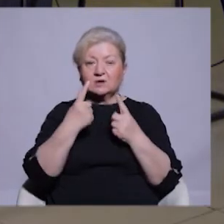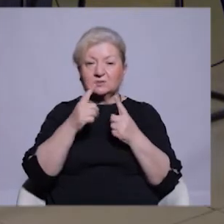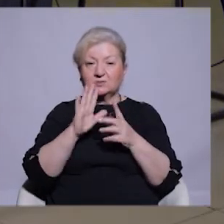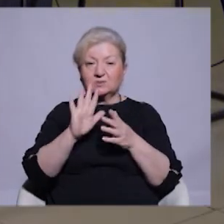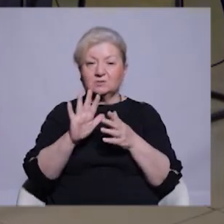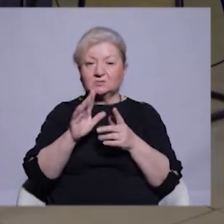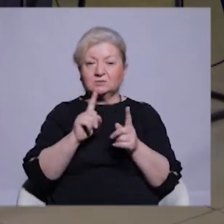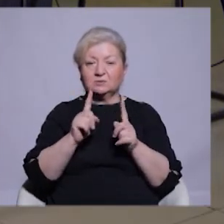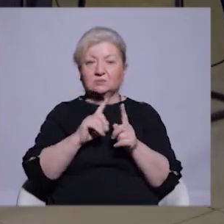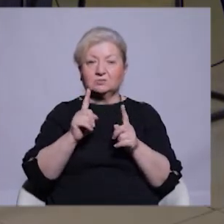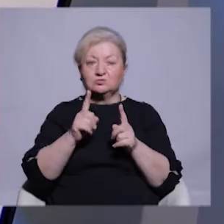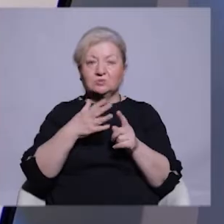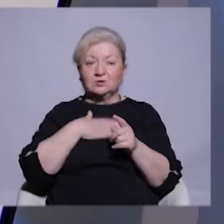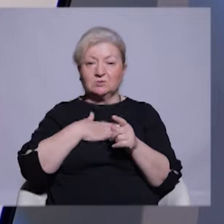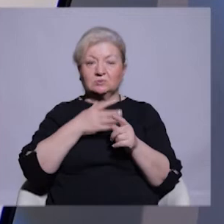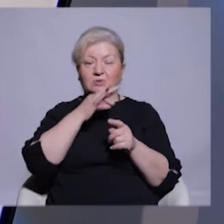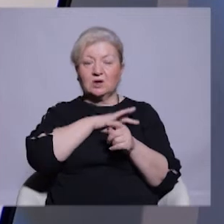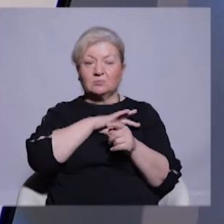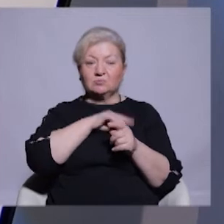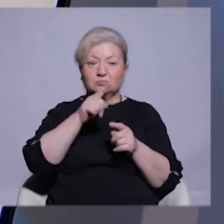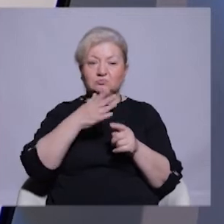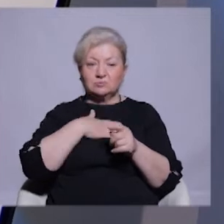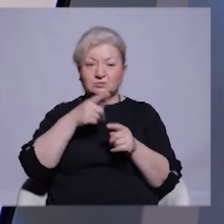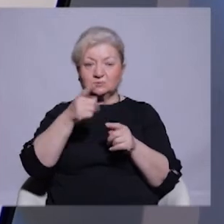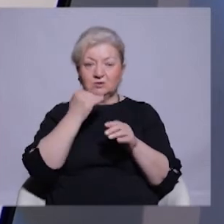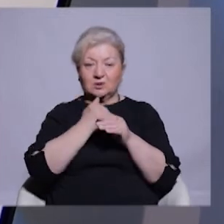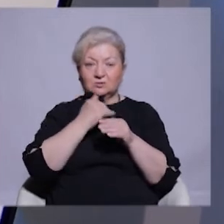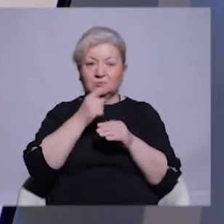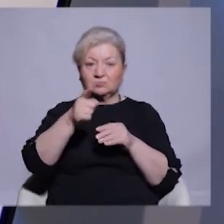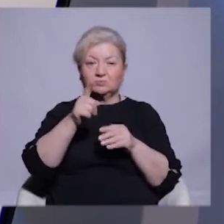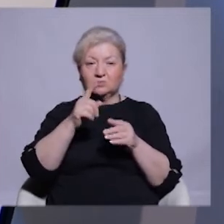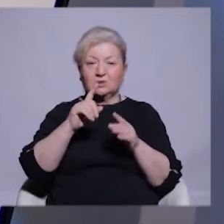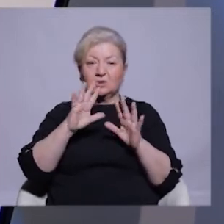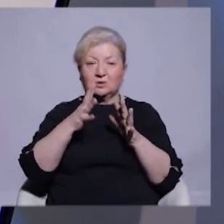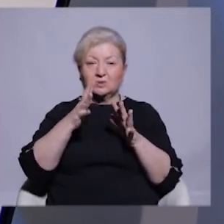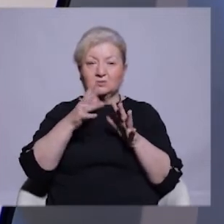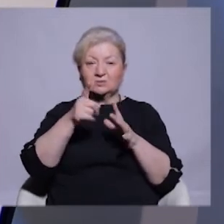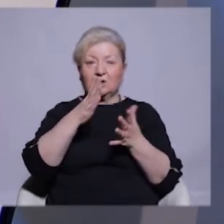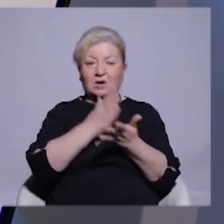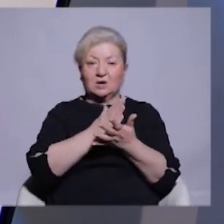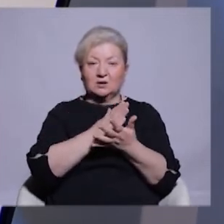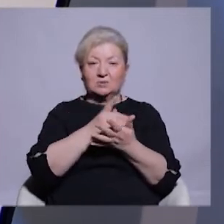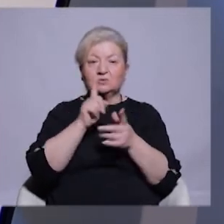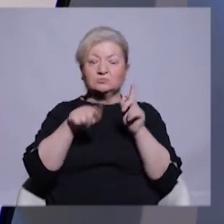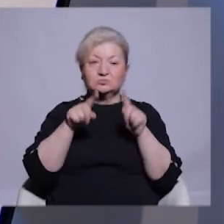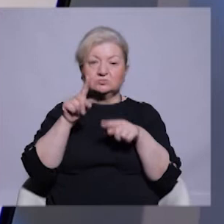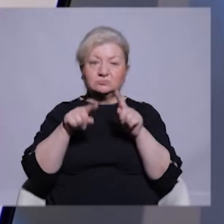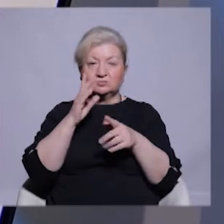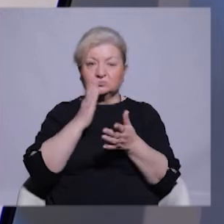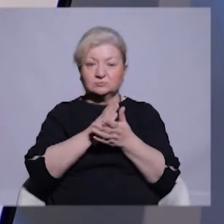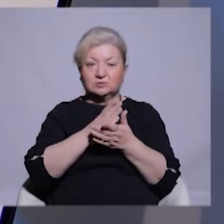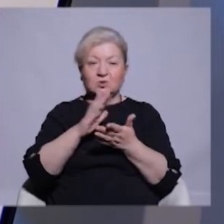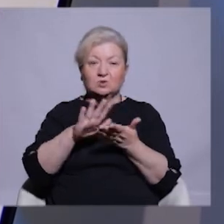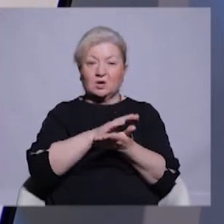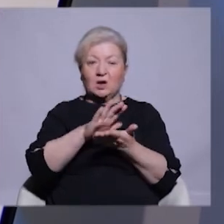რაღაც, რომ ჩვენ მაინც გამოვიყენოთ ეს ჩვენი განტოლება, ხდება შემდეგი რაღაც, რომ აი აქ, ესე იგი, ზოგად შემთხვევაში თუ ჩვენ არ